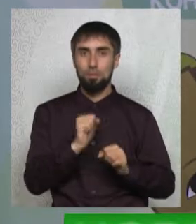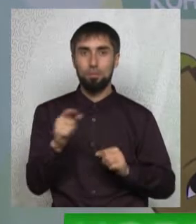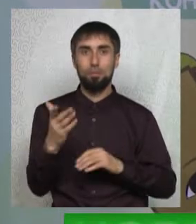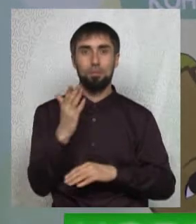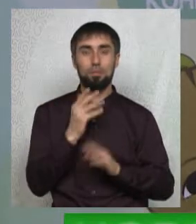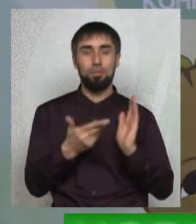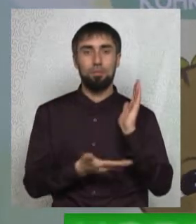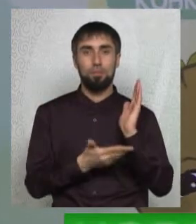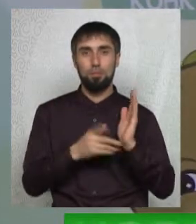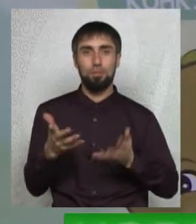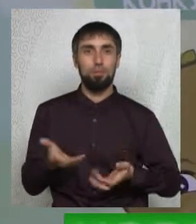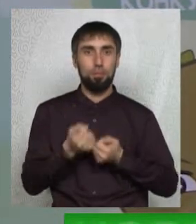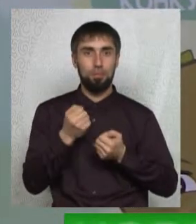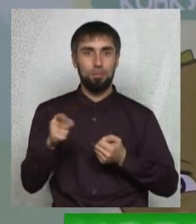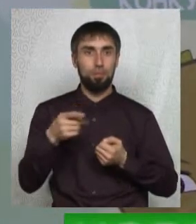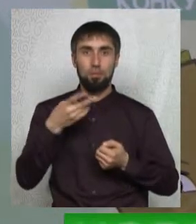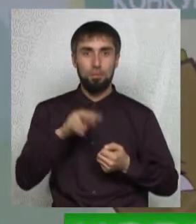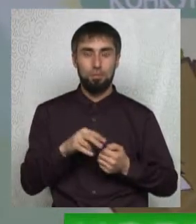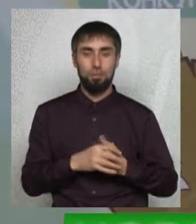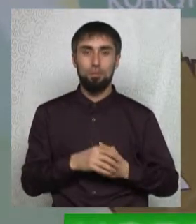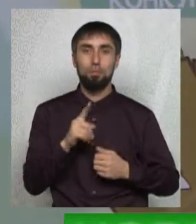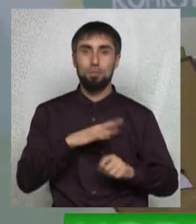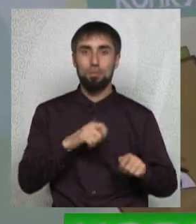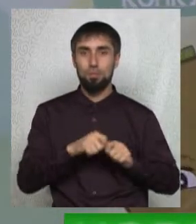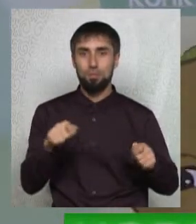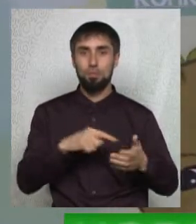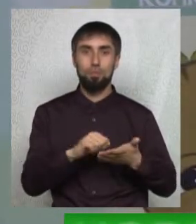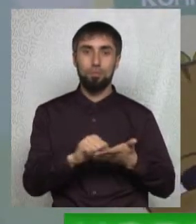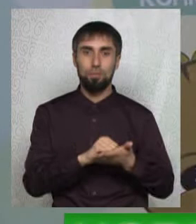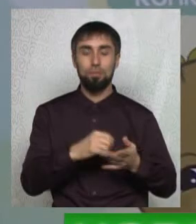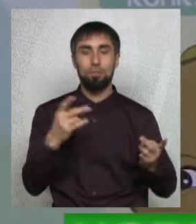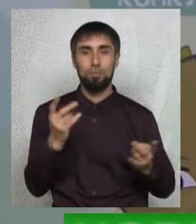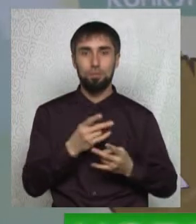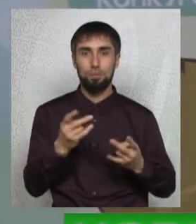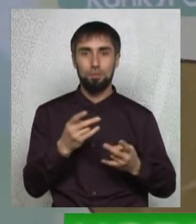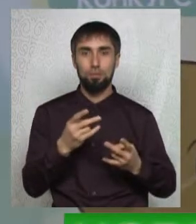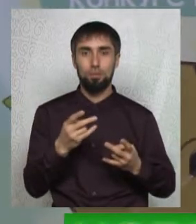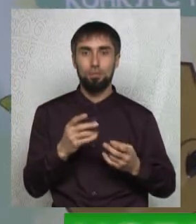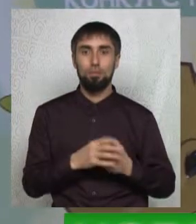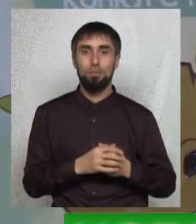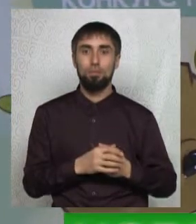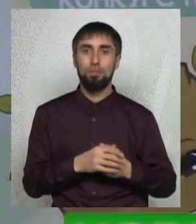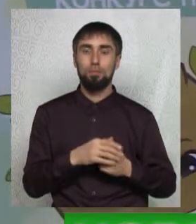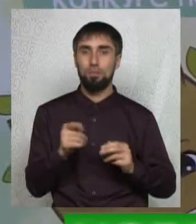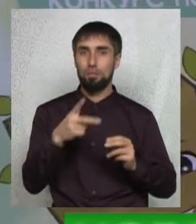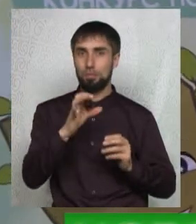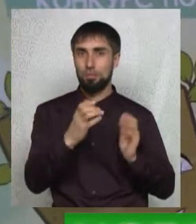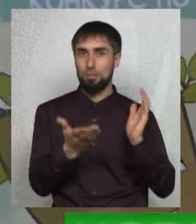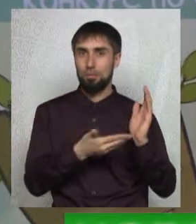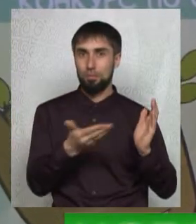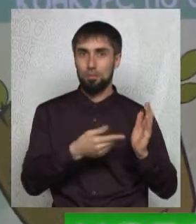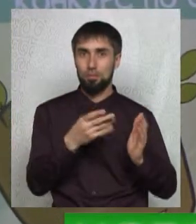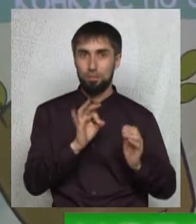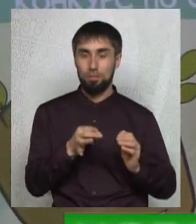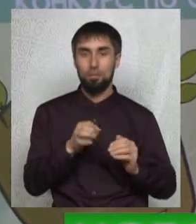Также, ну, все мы знаем, что для создания бумаги необходимо осуществить вырубку леса.